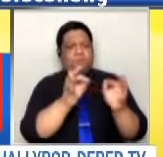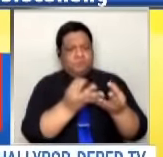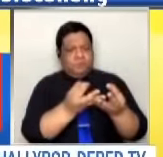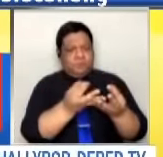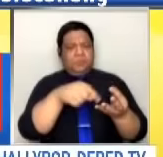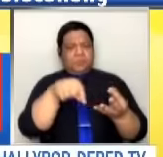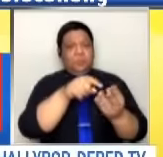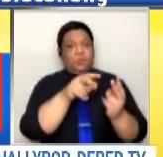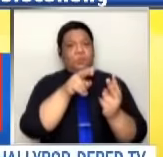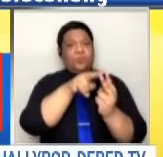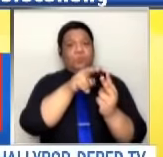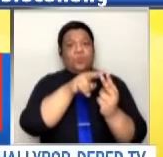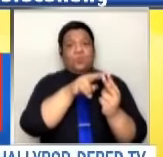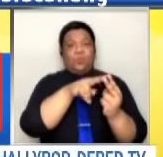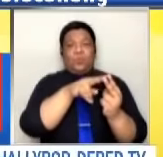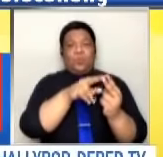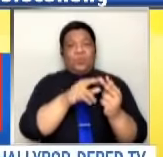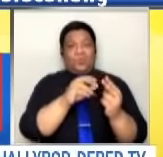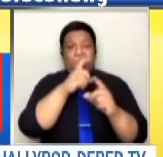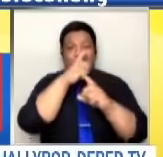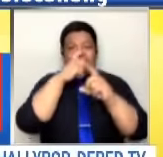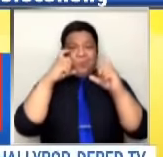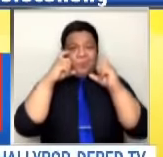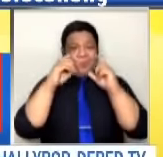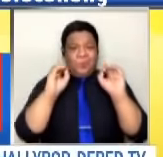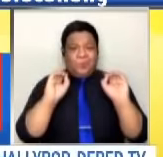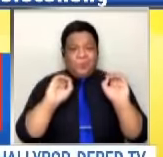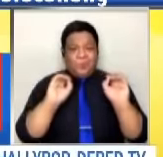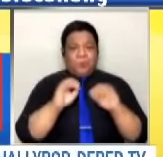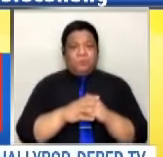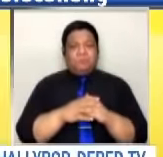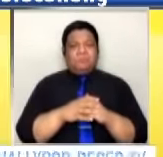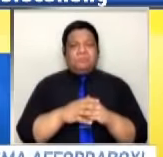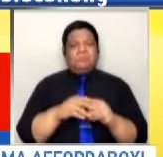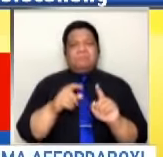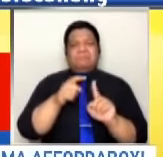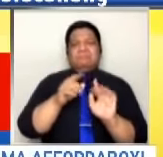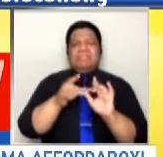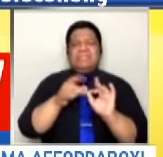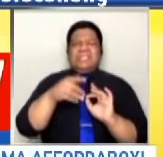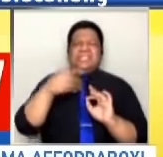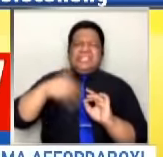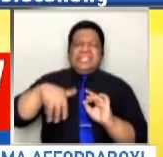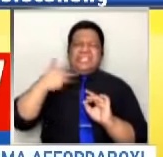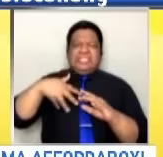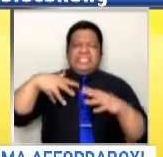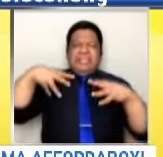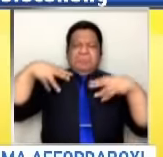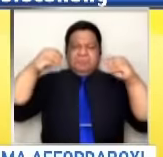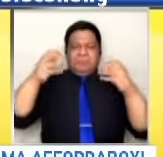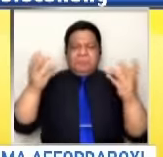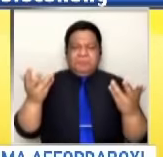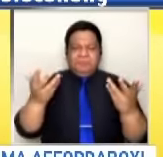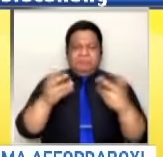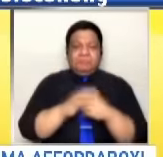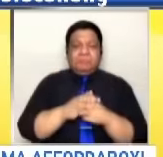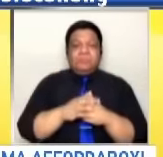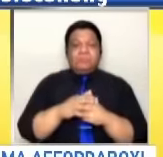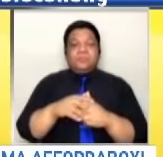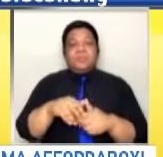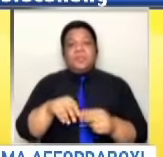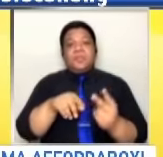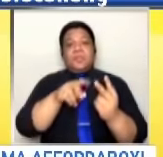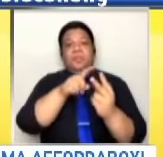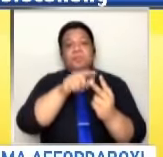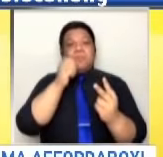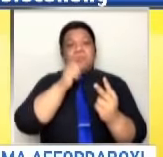kanila, wala pang suot na face mask. Mainit po, mainit. Walang ilaw. Sinagip naman ang isang babae at dalawang lalaki na ginawa ng